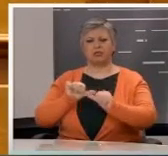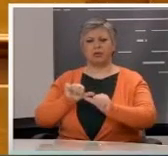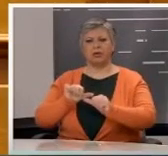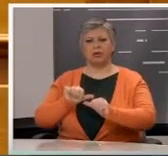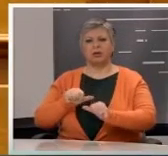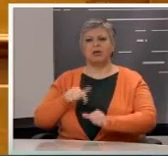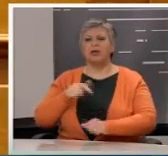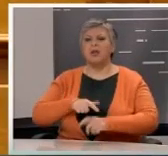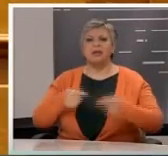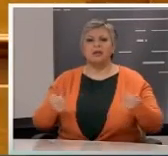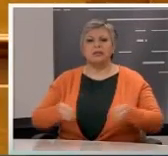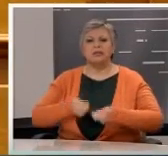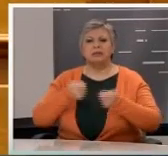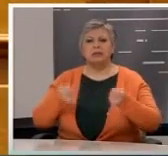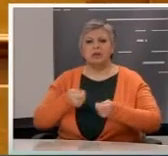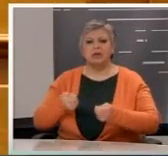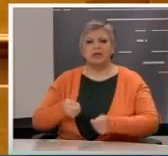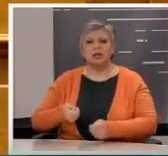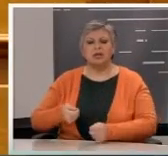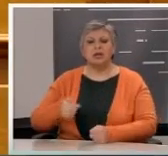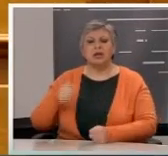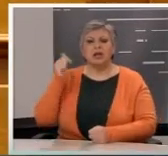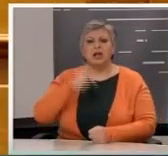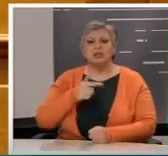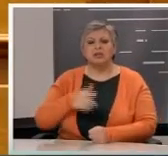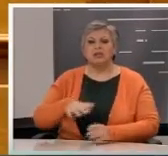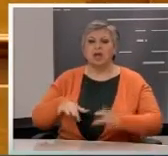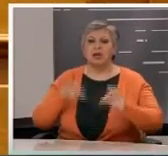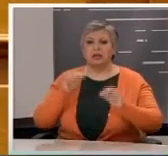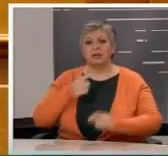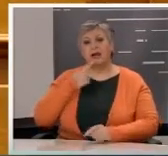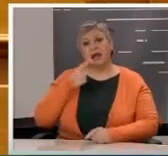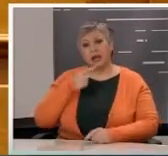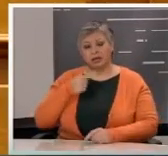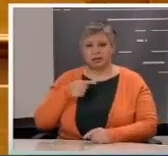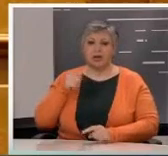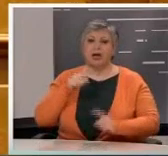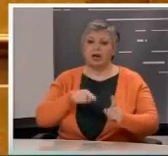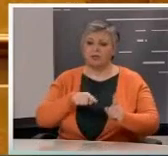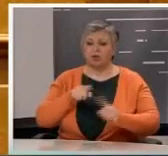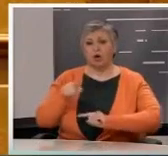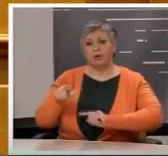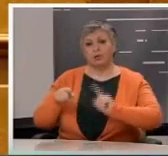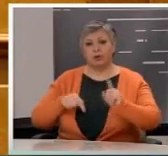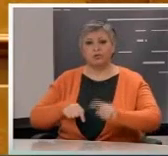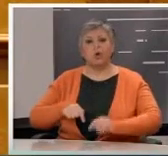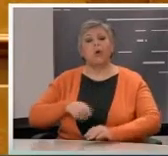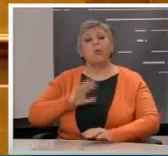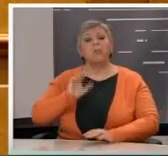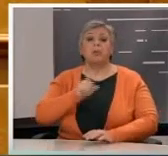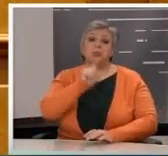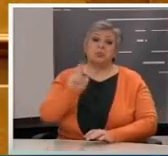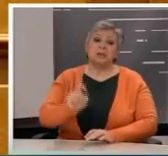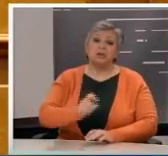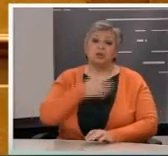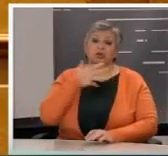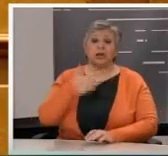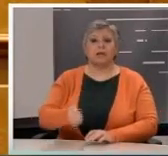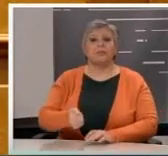Καταφεύγεται πλέον ακριβώς στις ερμηνείες που θέλουν να πούν ότι ακόμα και αν υπήρχαν αδικήματα, αυτά θα